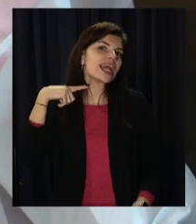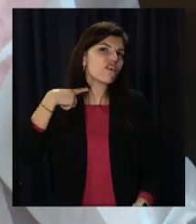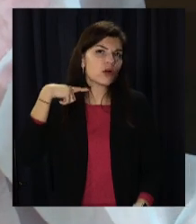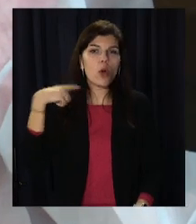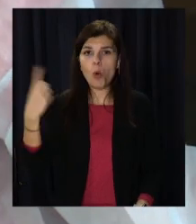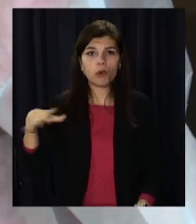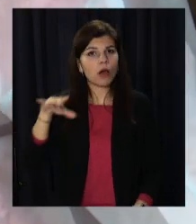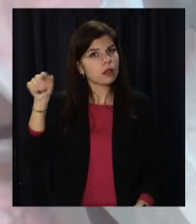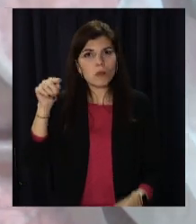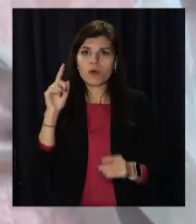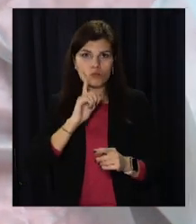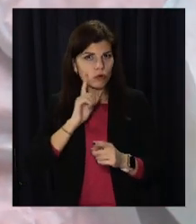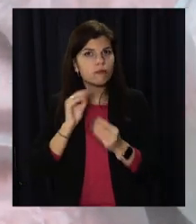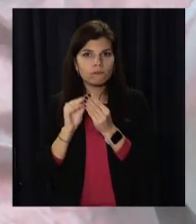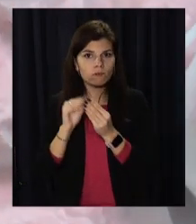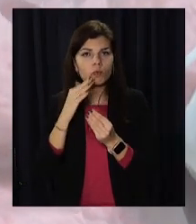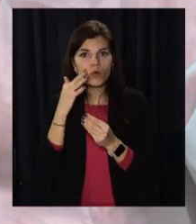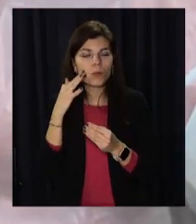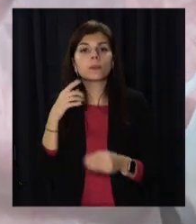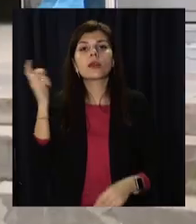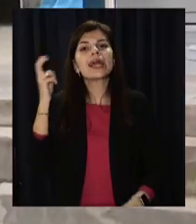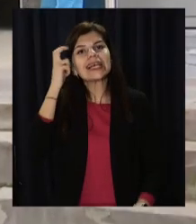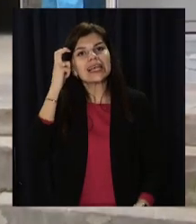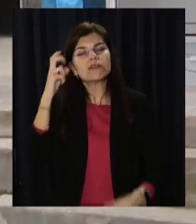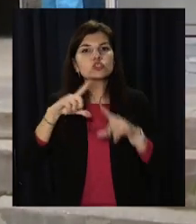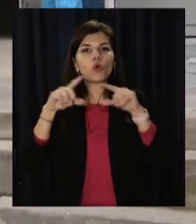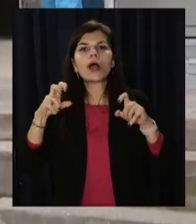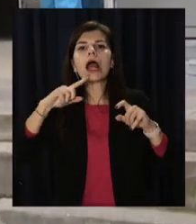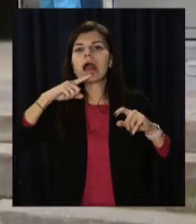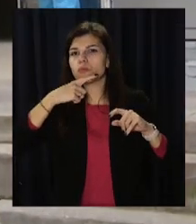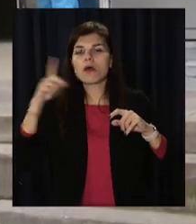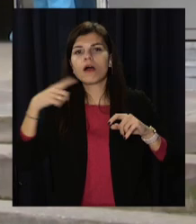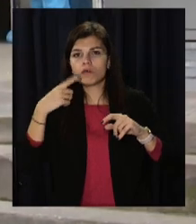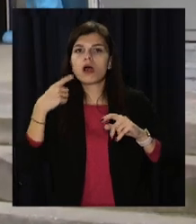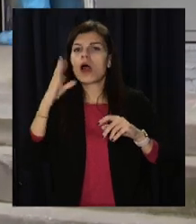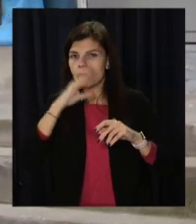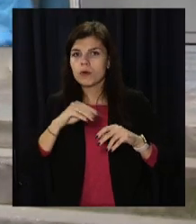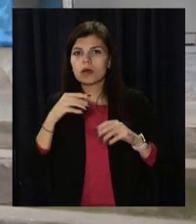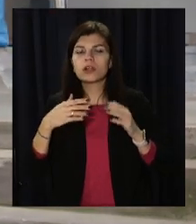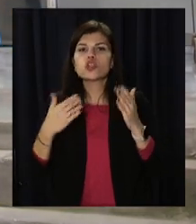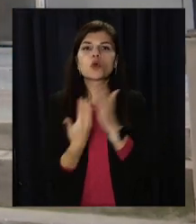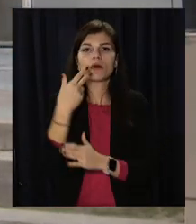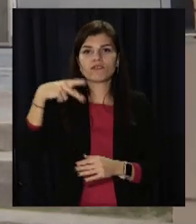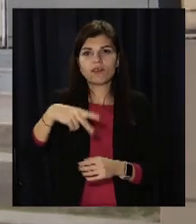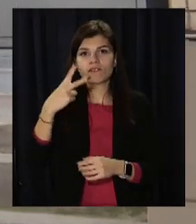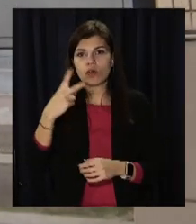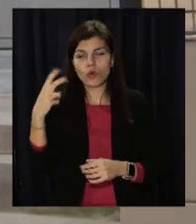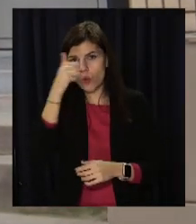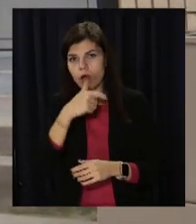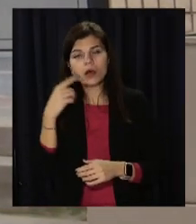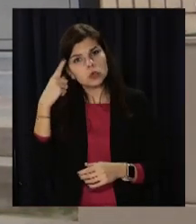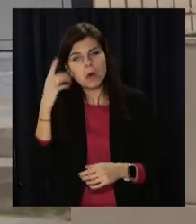областей. Тим часом експерти Київської школи економіки прогнозують нову хвилю пандемії на початку 2022